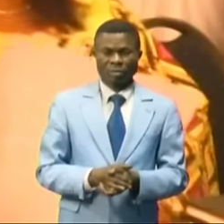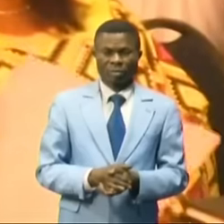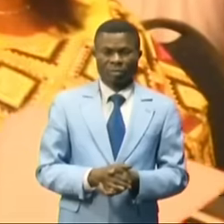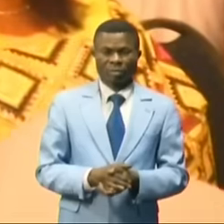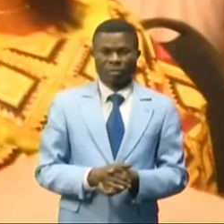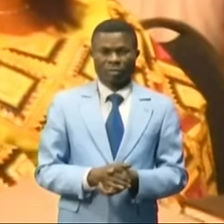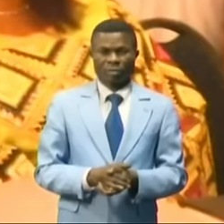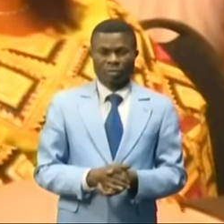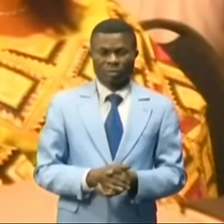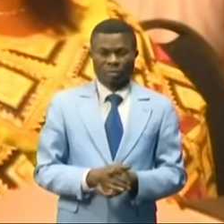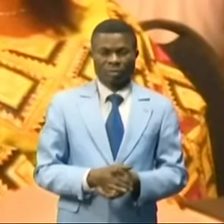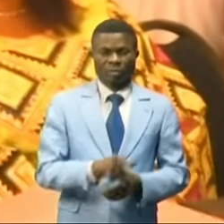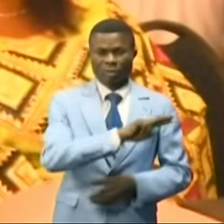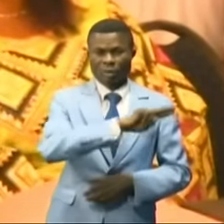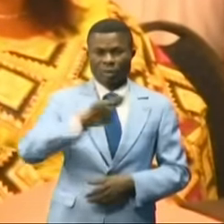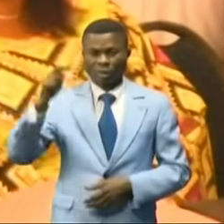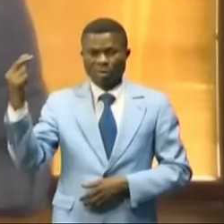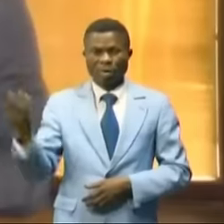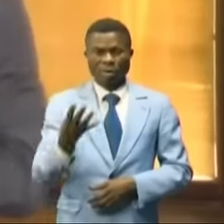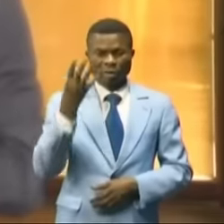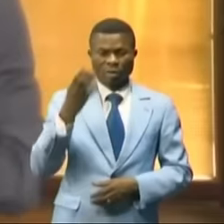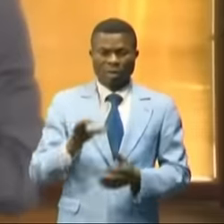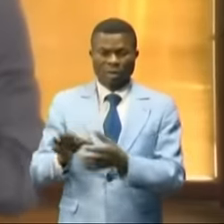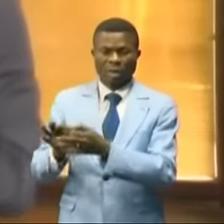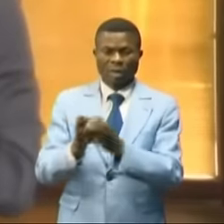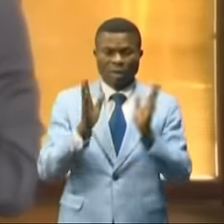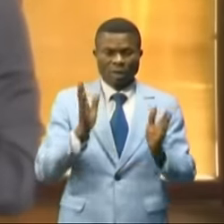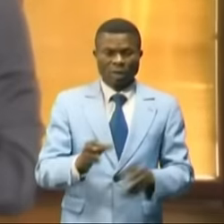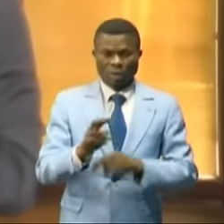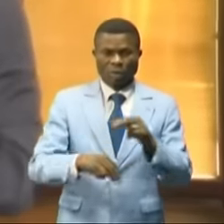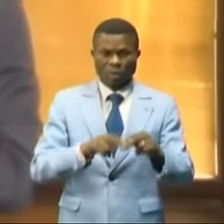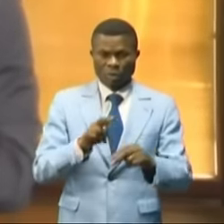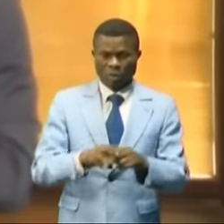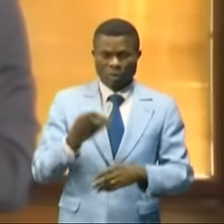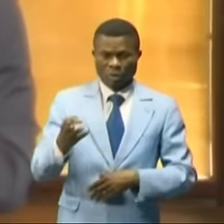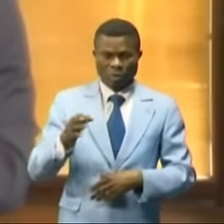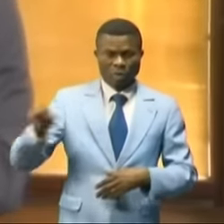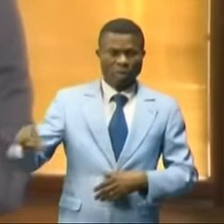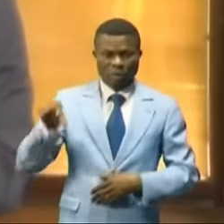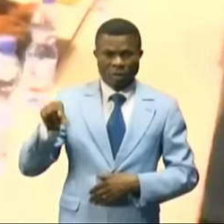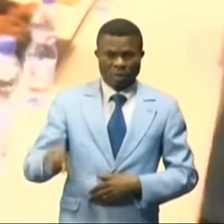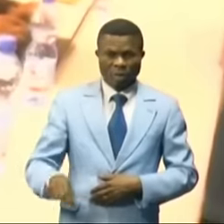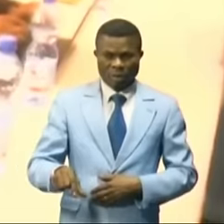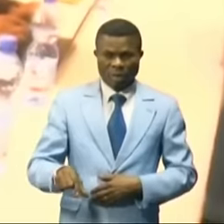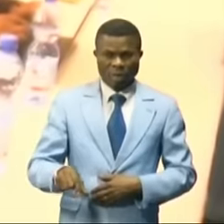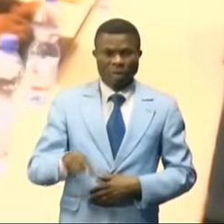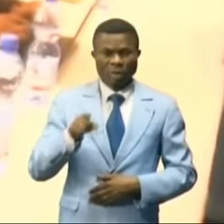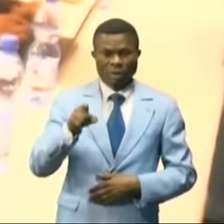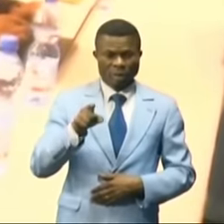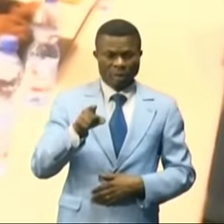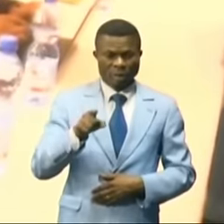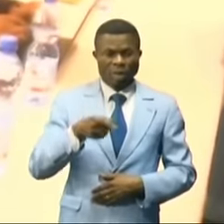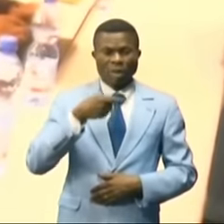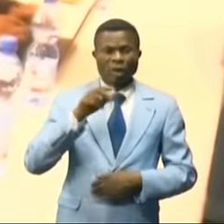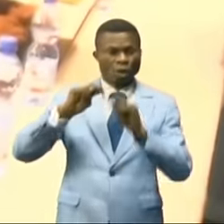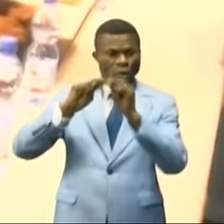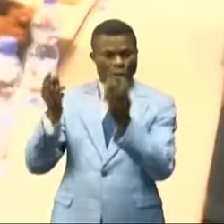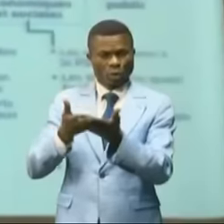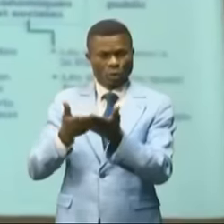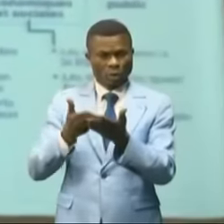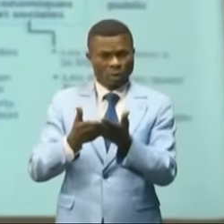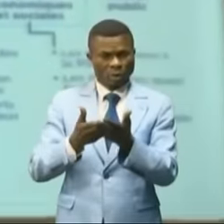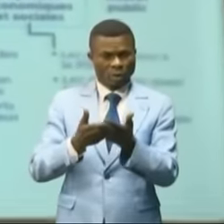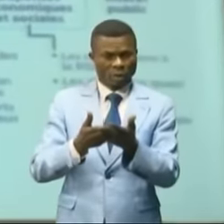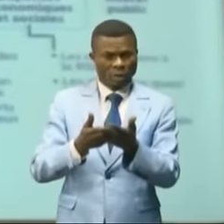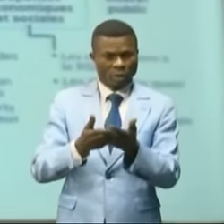12 août 2024 par le coordonnateur national Jean-Jacques Kayembe. Une occasion pour les parties prenantes d'analyser